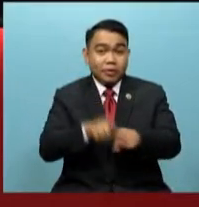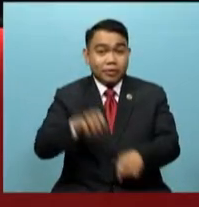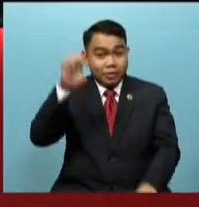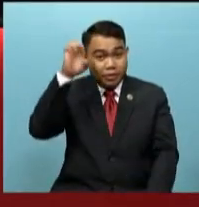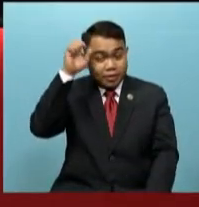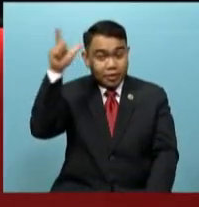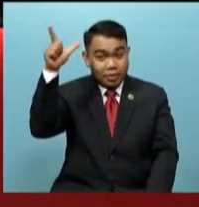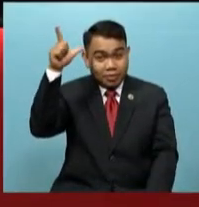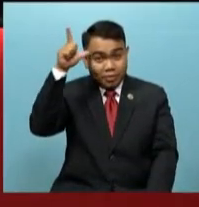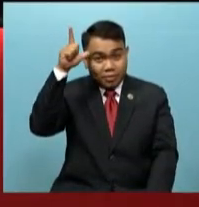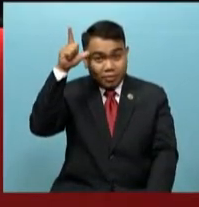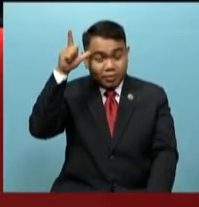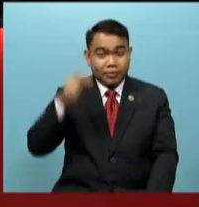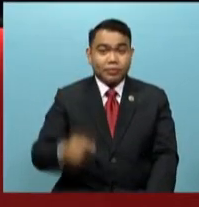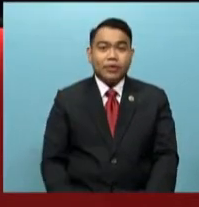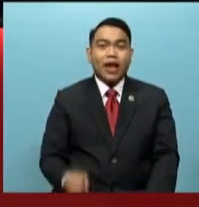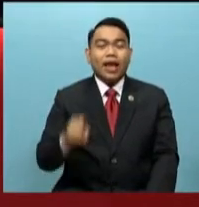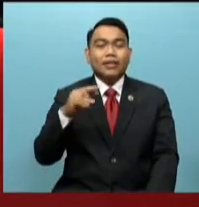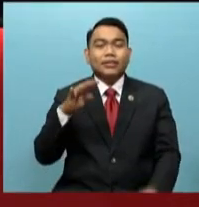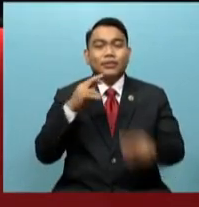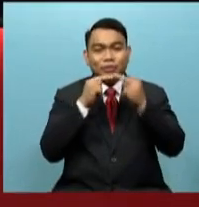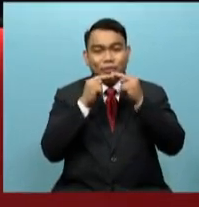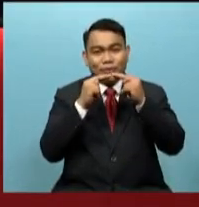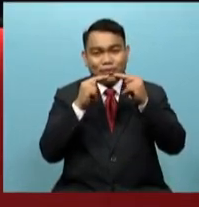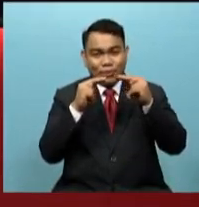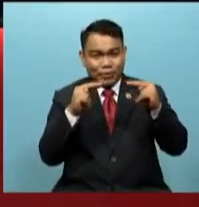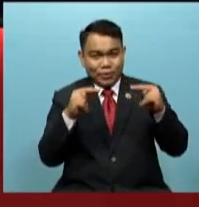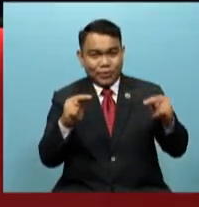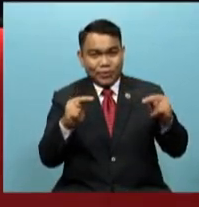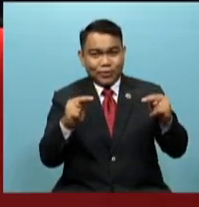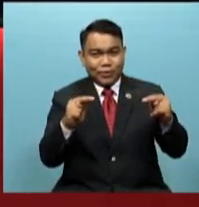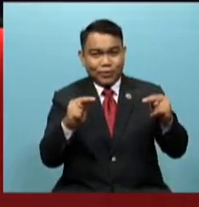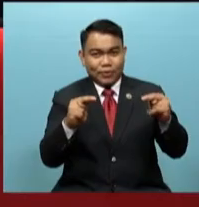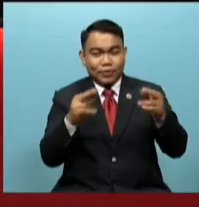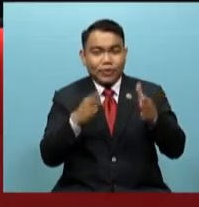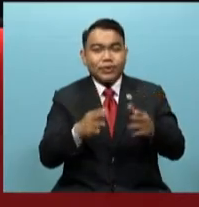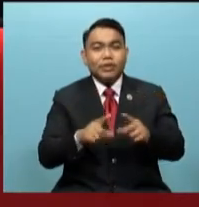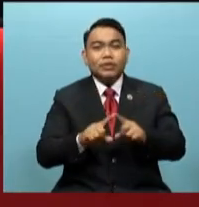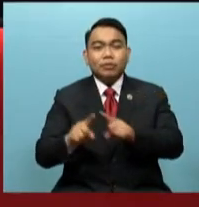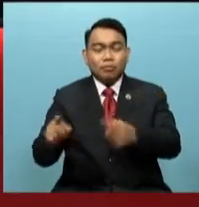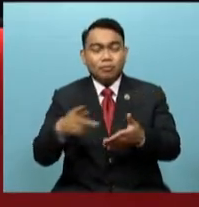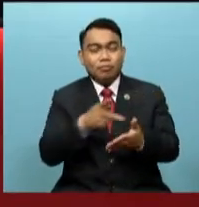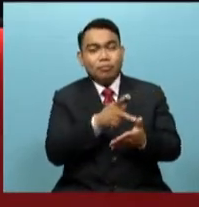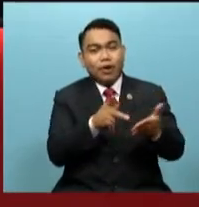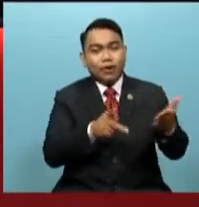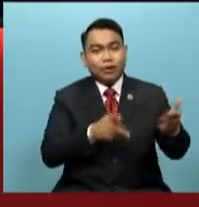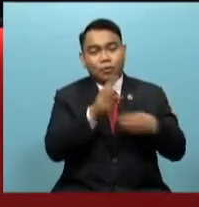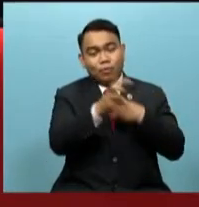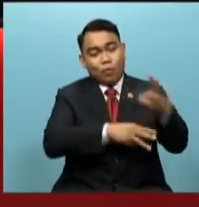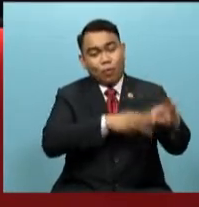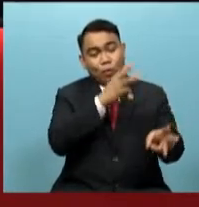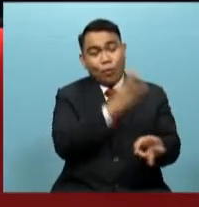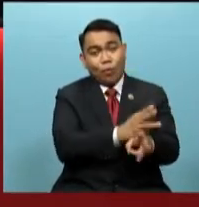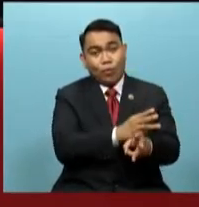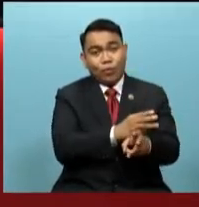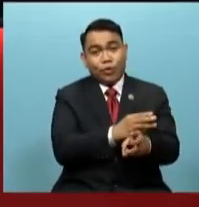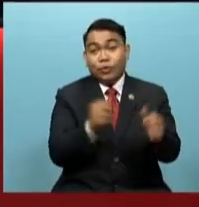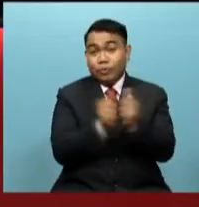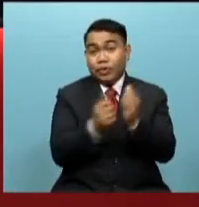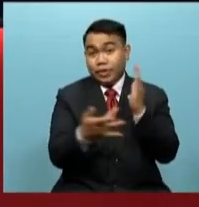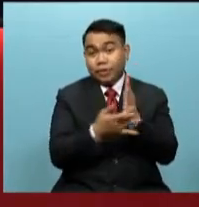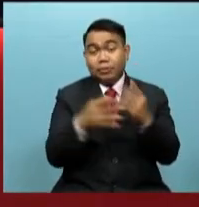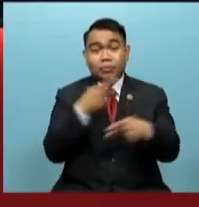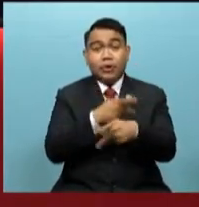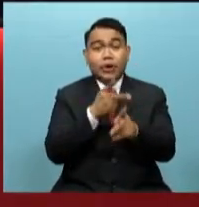Emmanuel Lamban, ng mga INC News correspondents sa iba't ibang panig ng mundo at ng mga nakasama po naming technical and